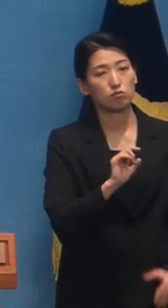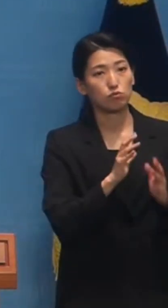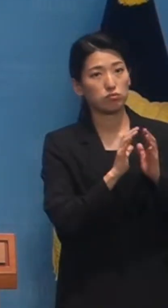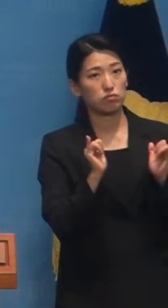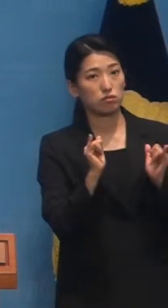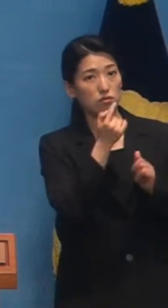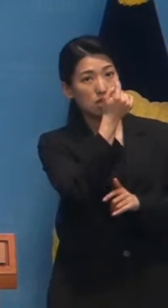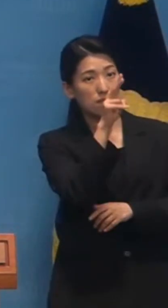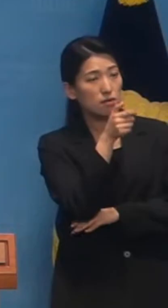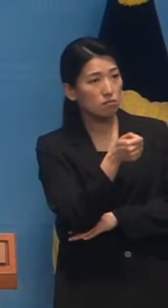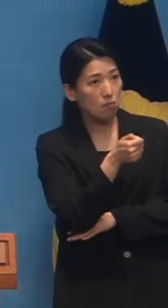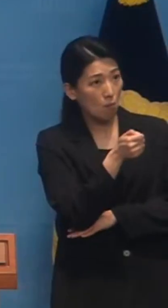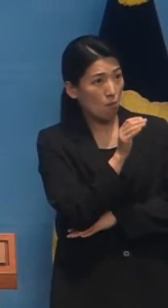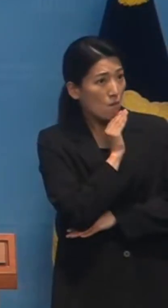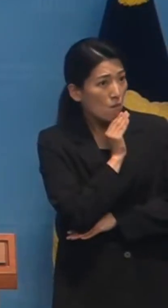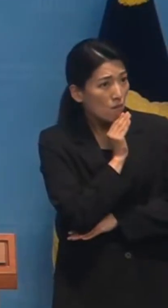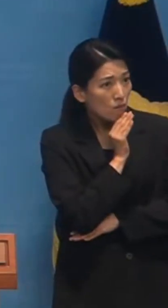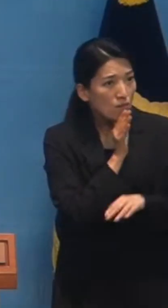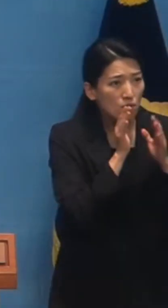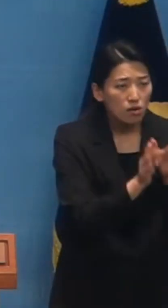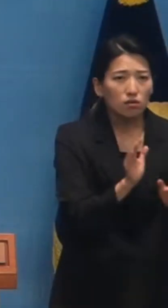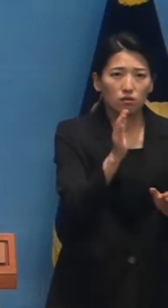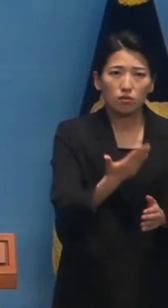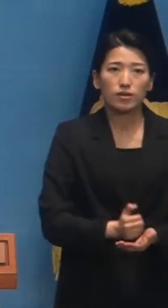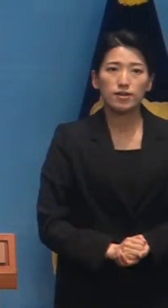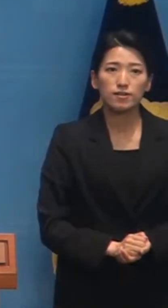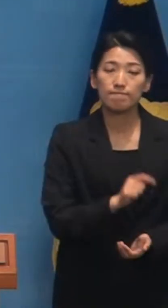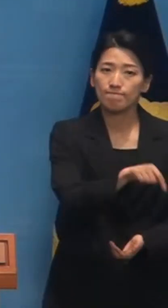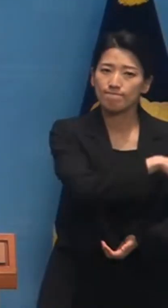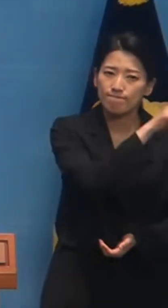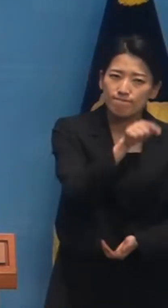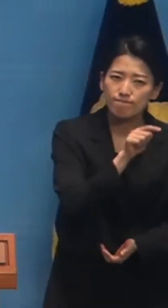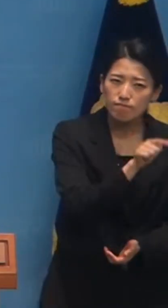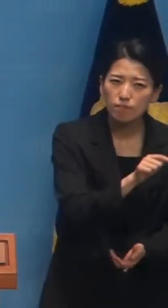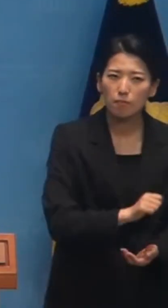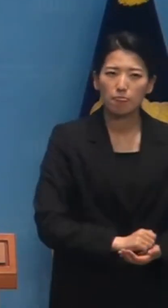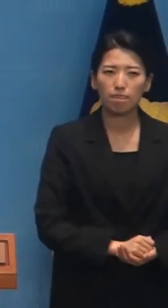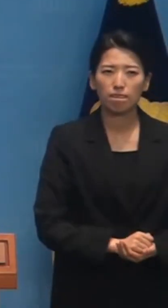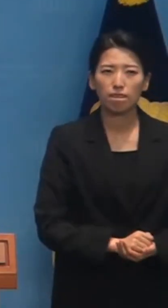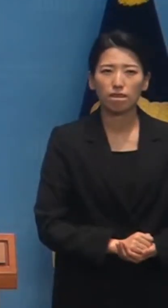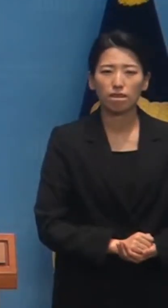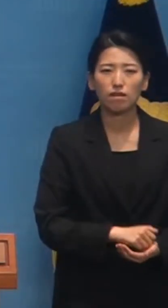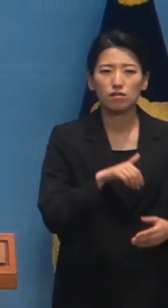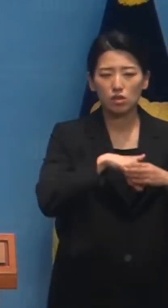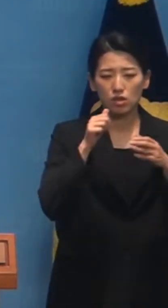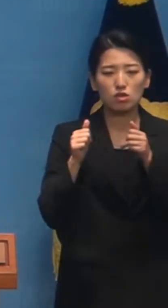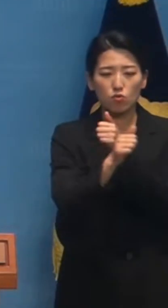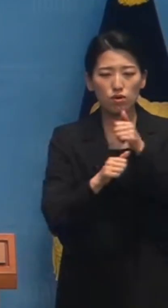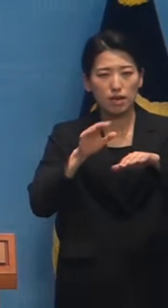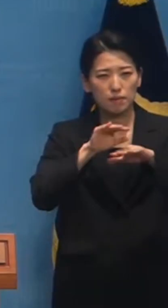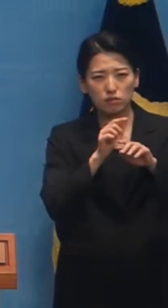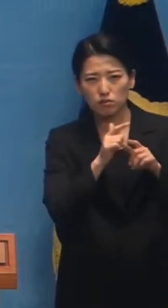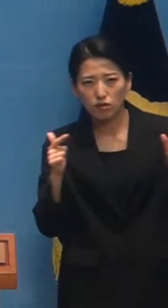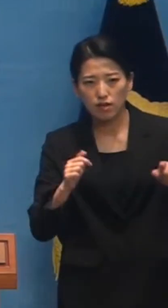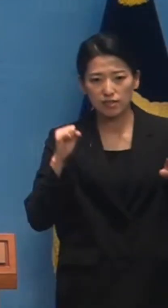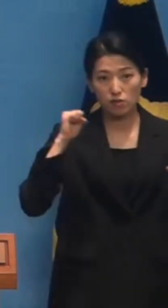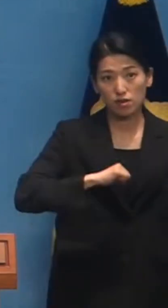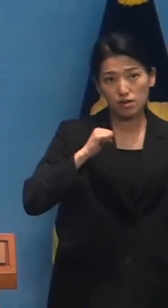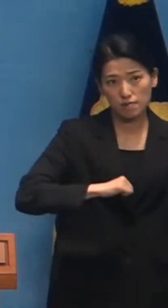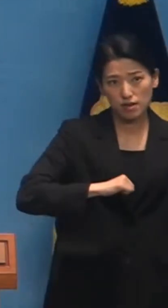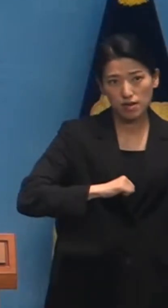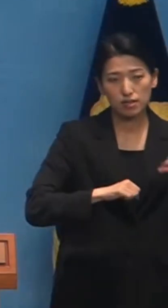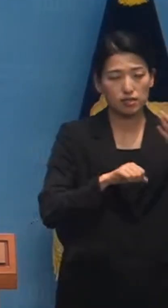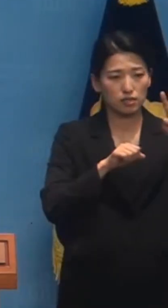혼동케 하였습니다. 해당 사례 모두 선거방송심의위원회 관련 특별규정 제5조 1항 및 제12조 3항,